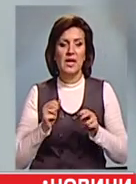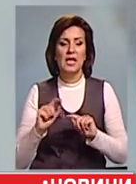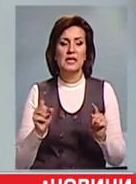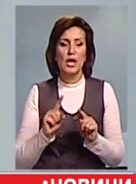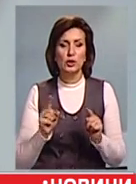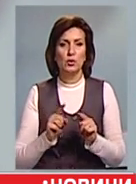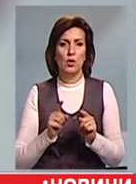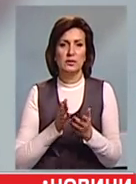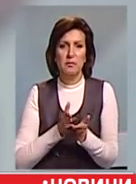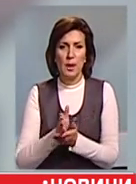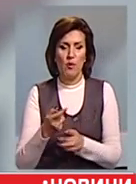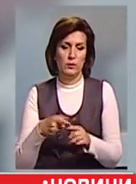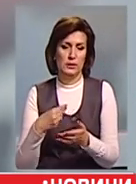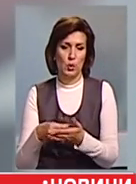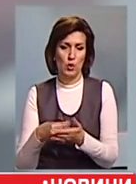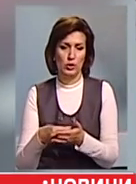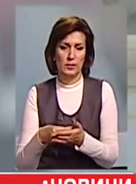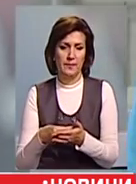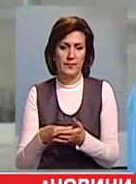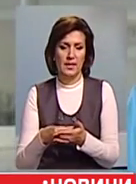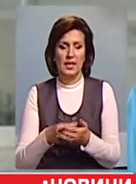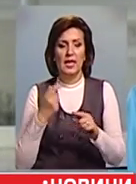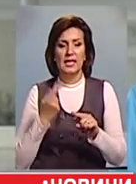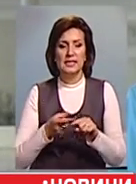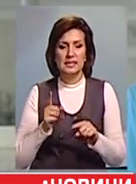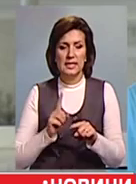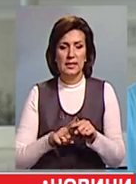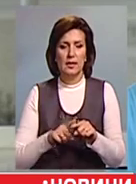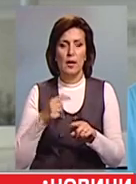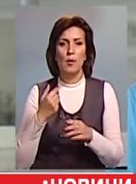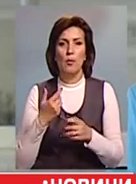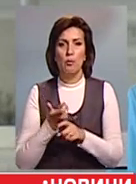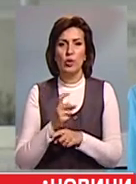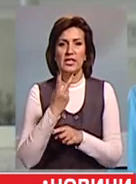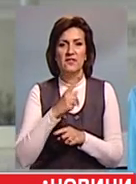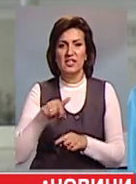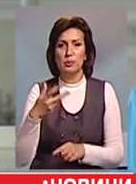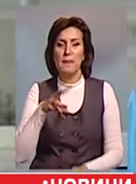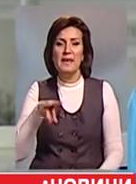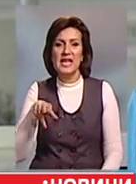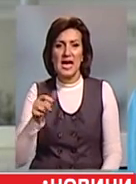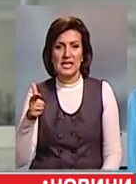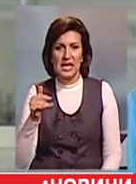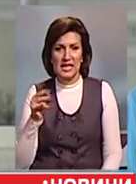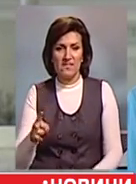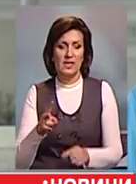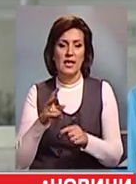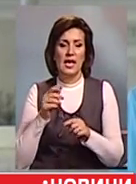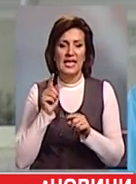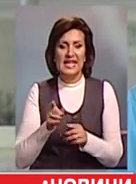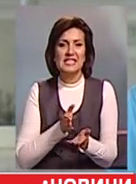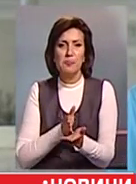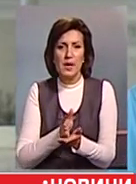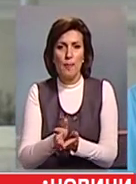що насамперед спрямують ці кошти? Валерія, це понад 2,5 мільярди гривень, за даними Держказначейства.